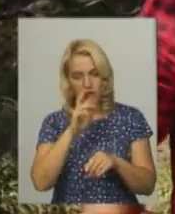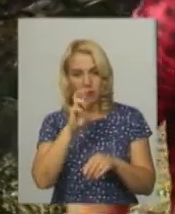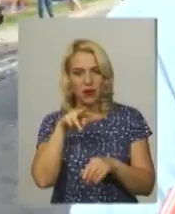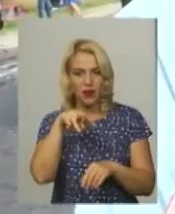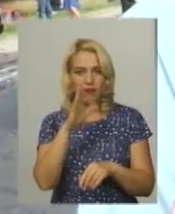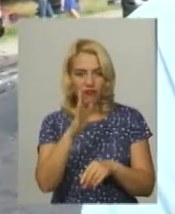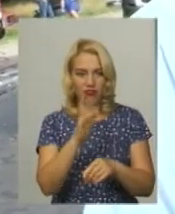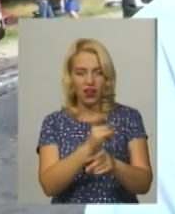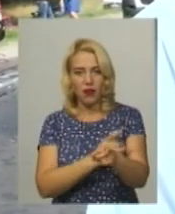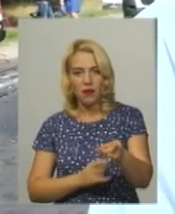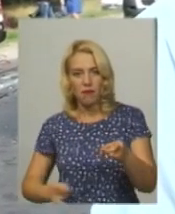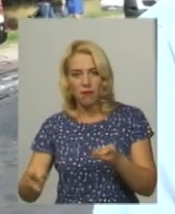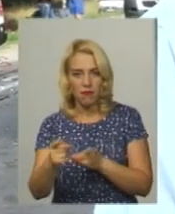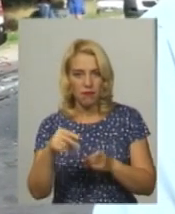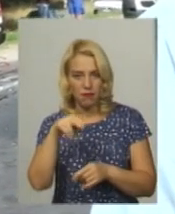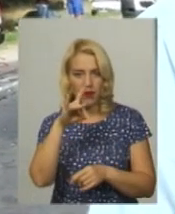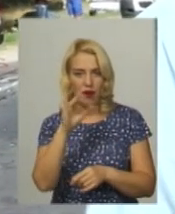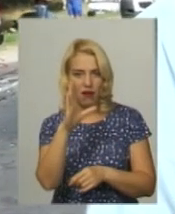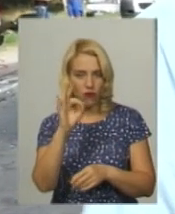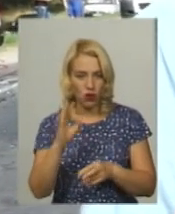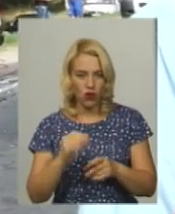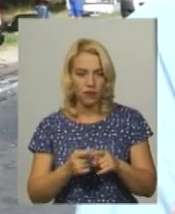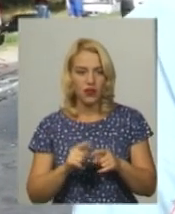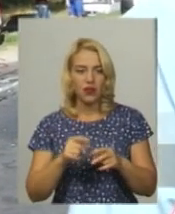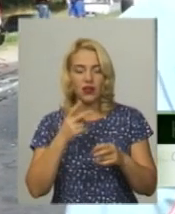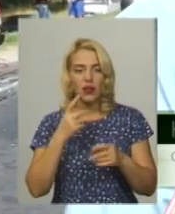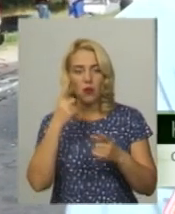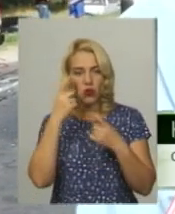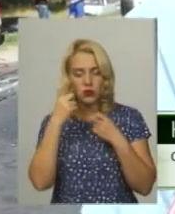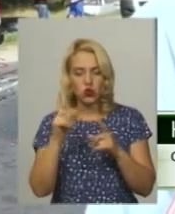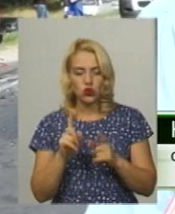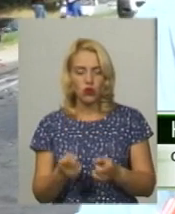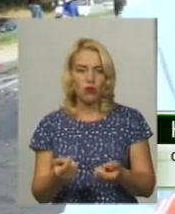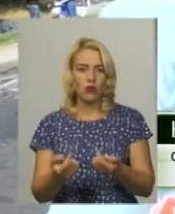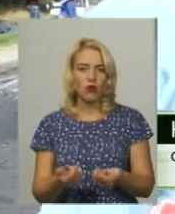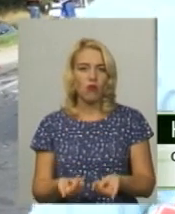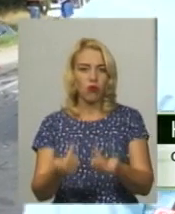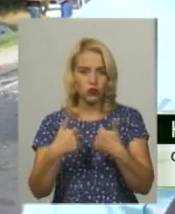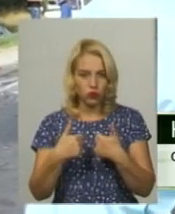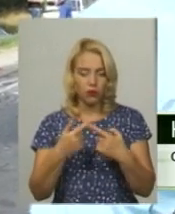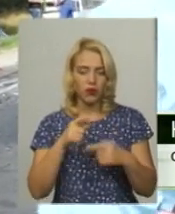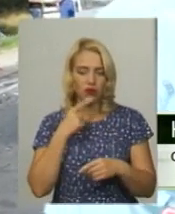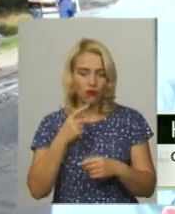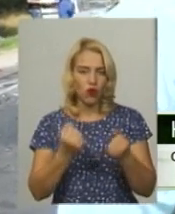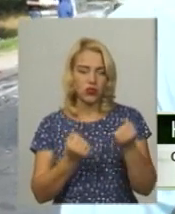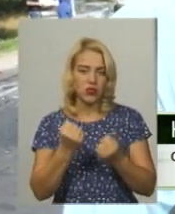розкрутило. Попередньо по слідовій інформації видно, що водій автомобіля БМВ